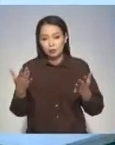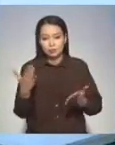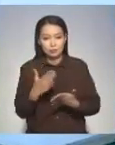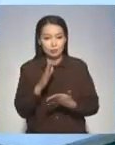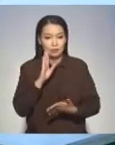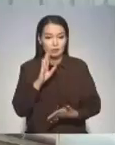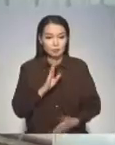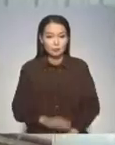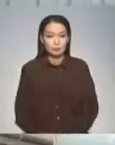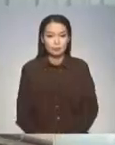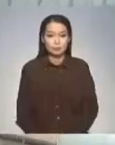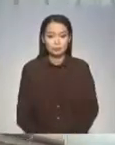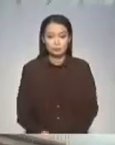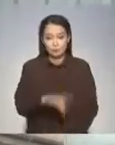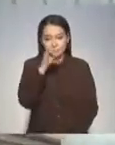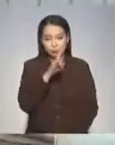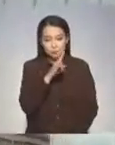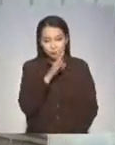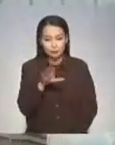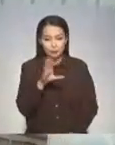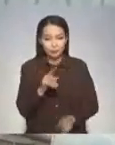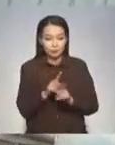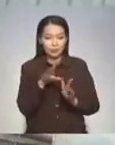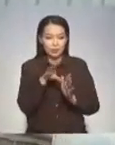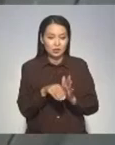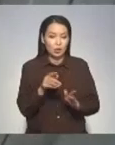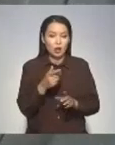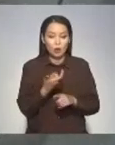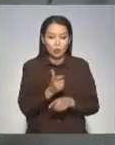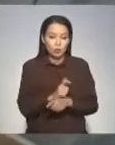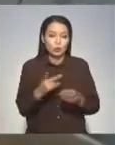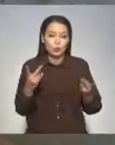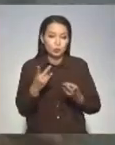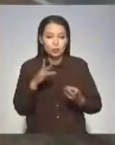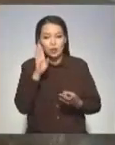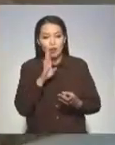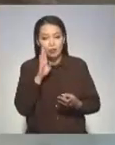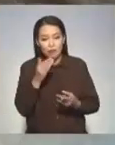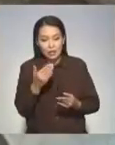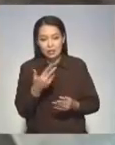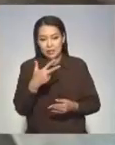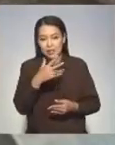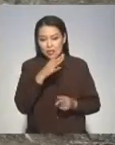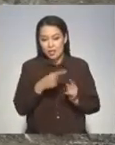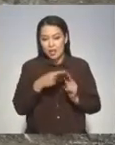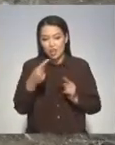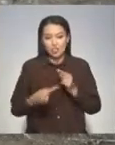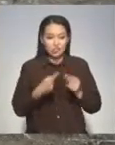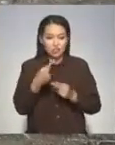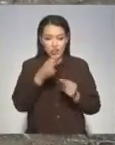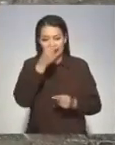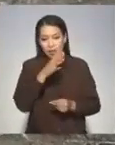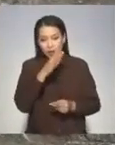подробностями. Казахстан может войти в категорию стран, крайне нуждающихся в воде, уже через 30 лет. С этого заявления начал